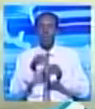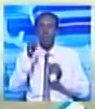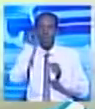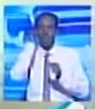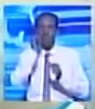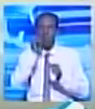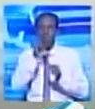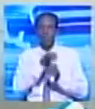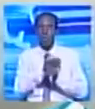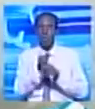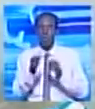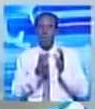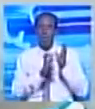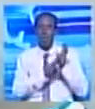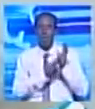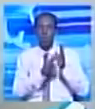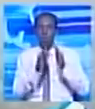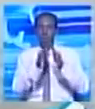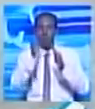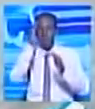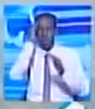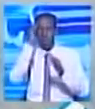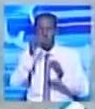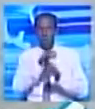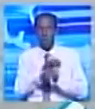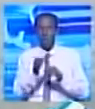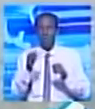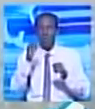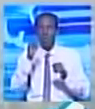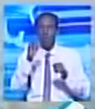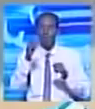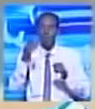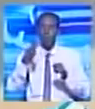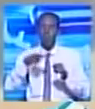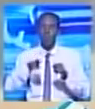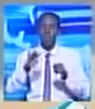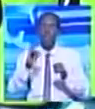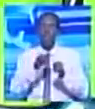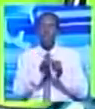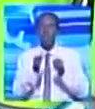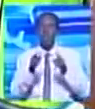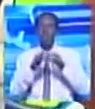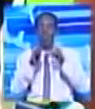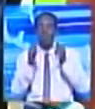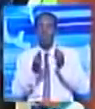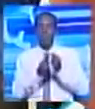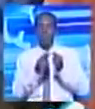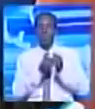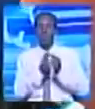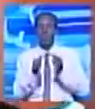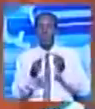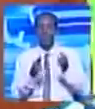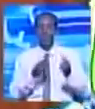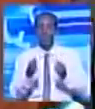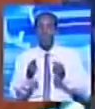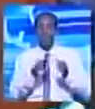et garçons à l'issue de 8 établissements scolaires de l'enseignement moyen de la ville de Djibouti. Notons que le championnat sportif scolaire